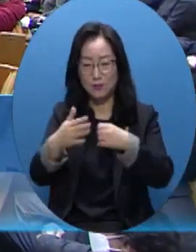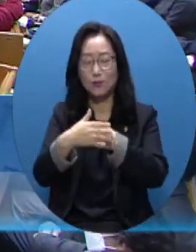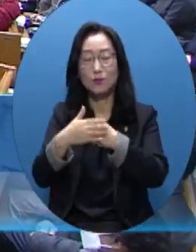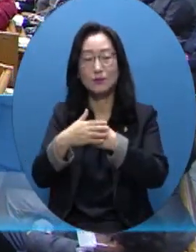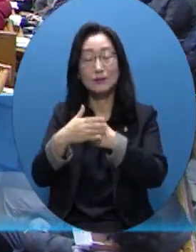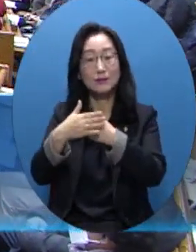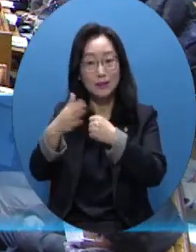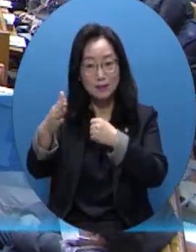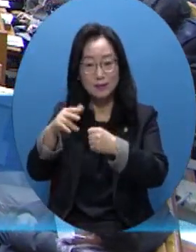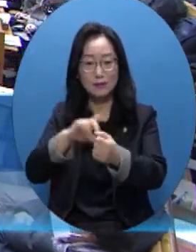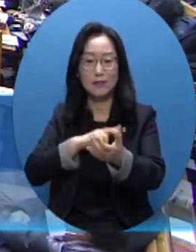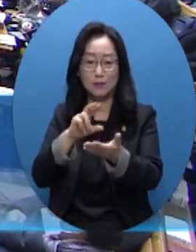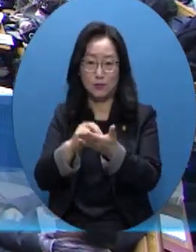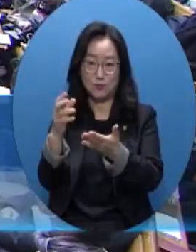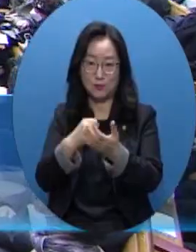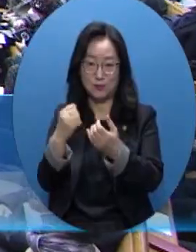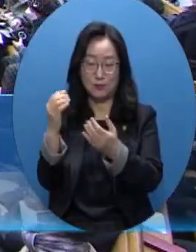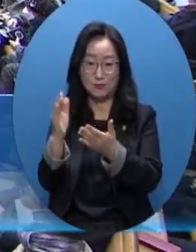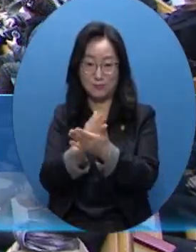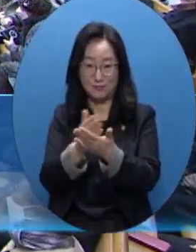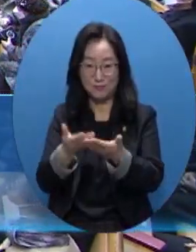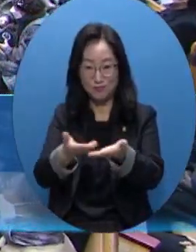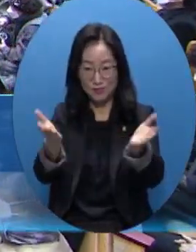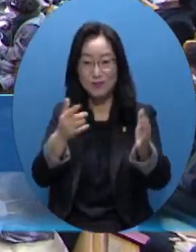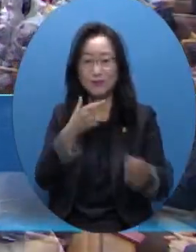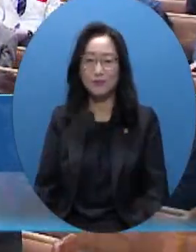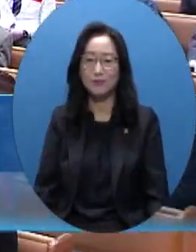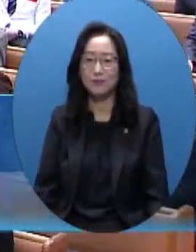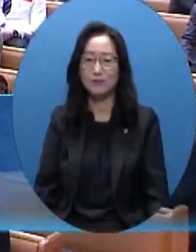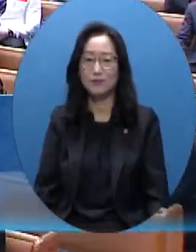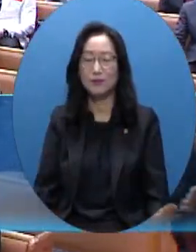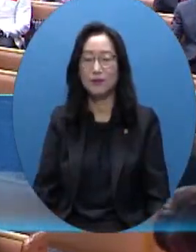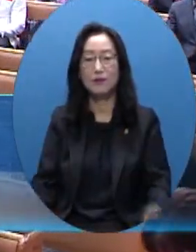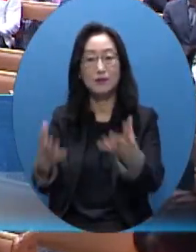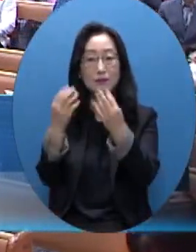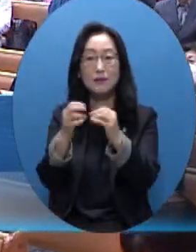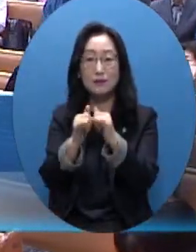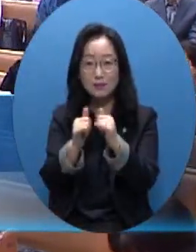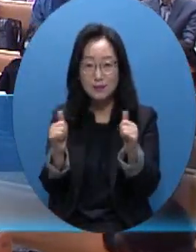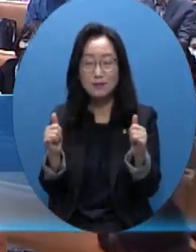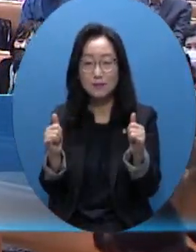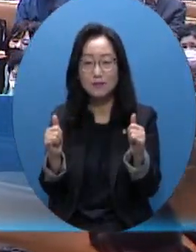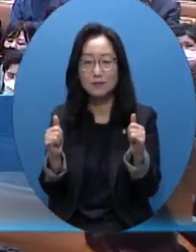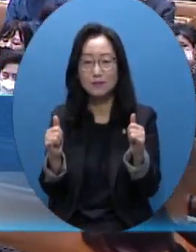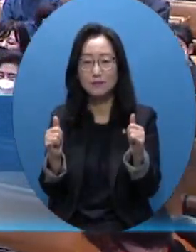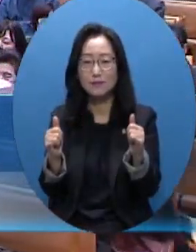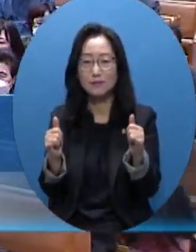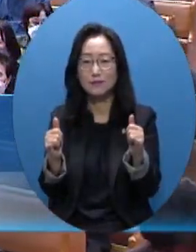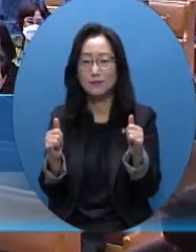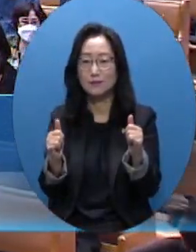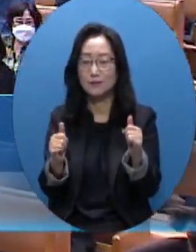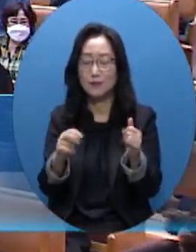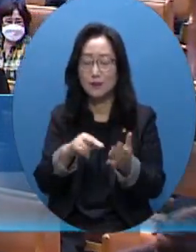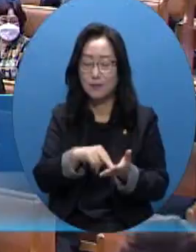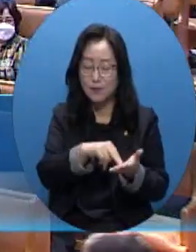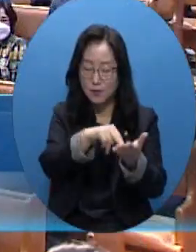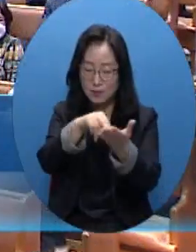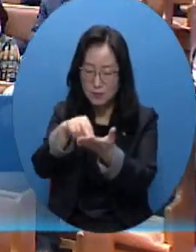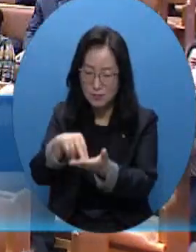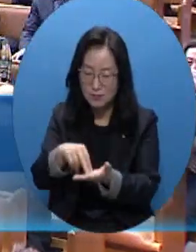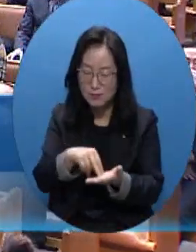아니었던 제목으로 말씀의 은혜를 나누기 원합니다 많은 사람들이 외롭고